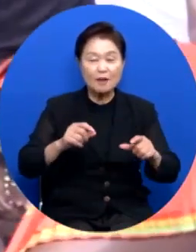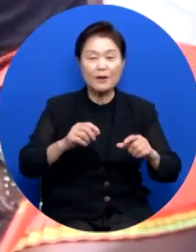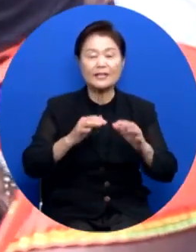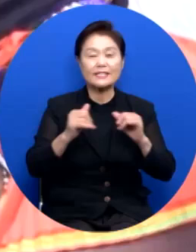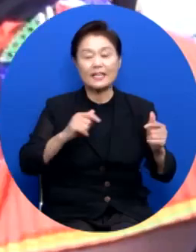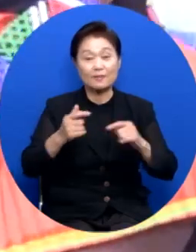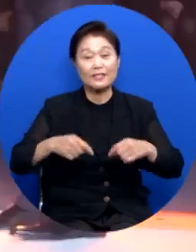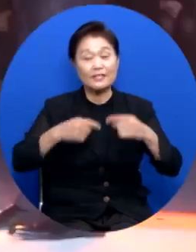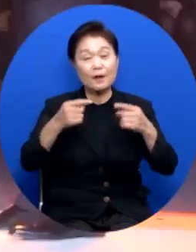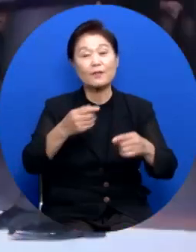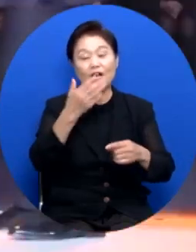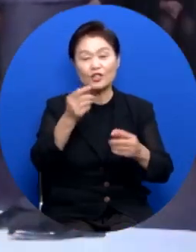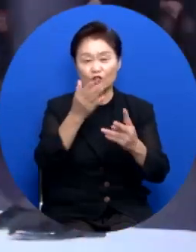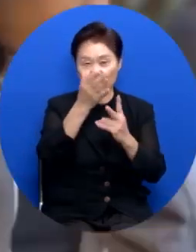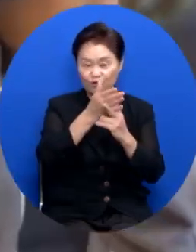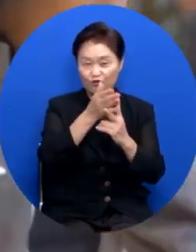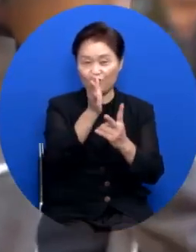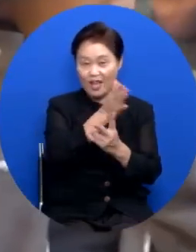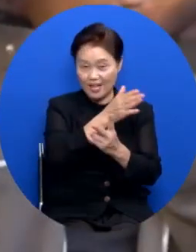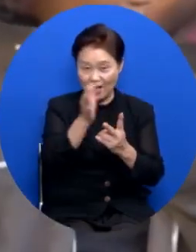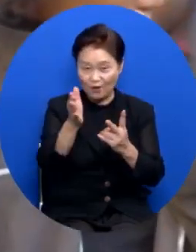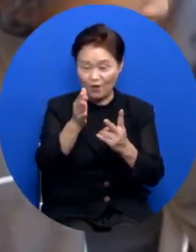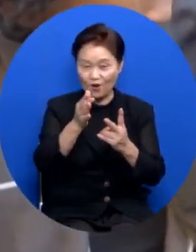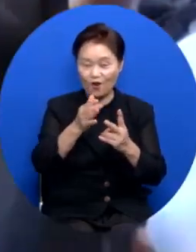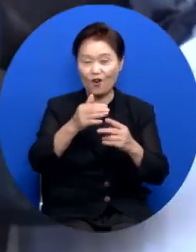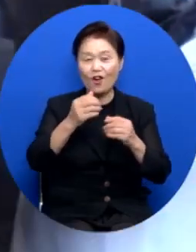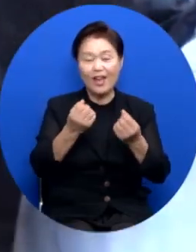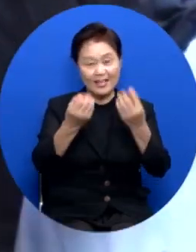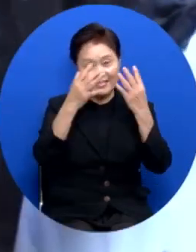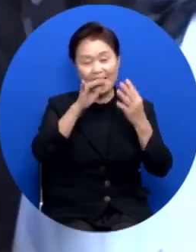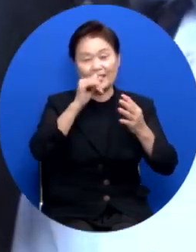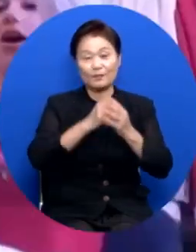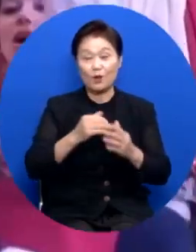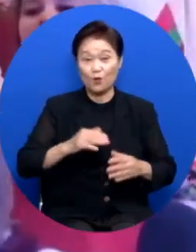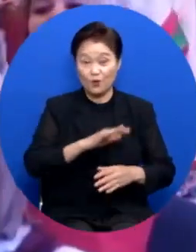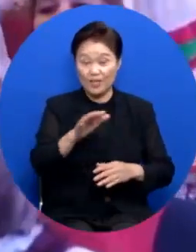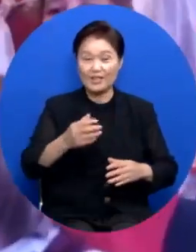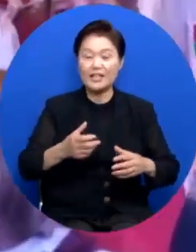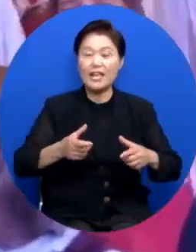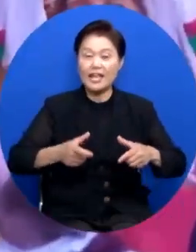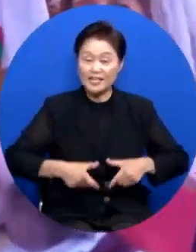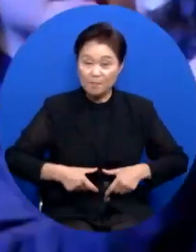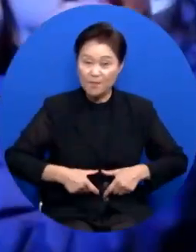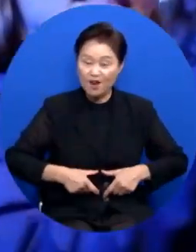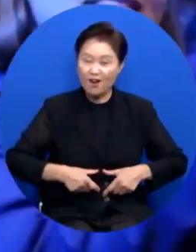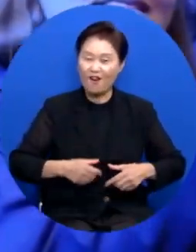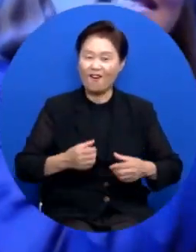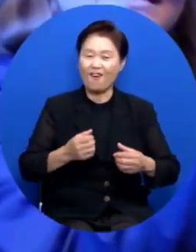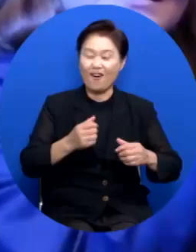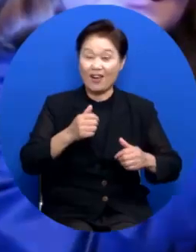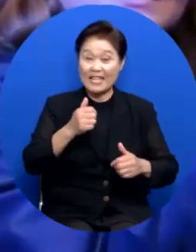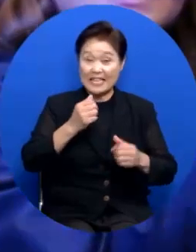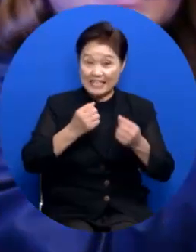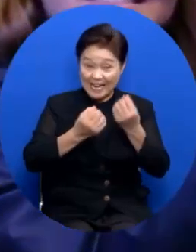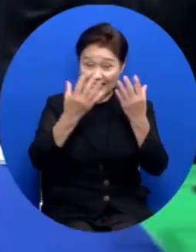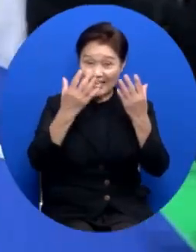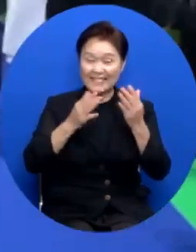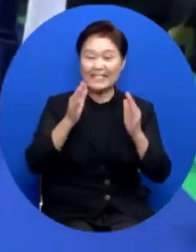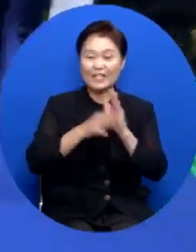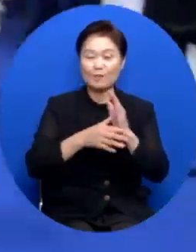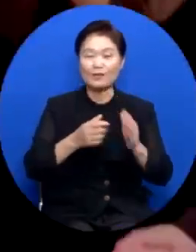대회가 두 파트로 나눠서 진행이 되고요 저희는 이번에 챔피언전이 가지고 그 메달 경쟁으로